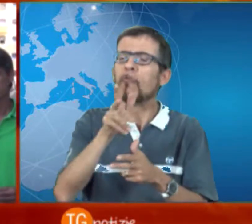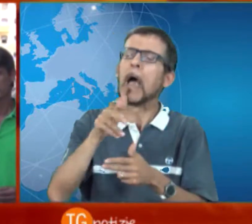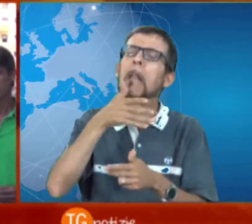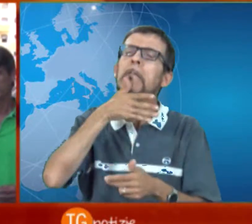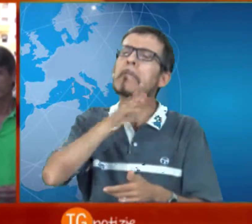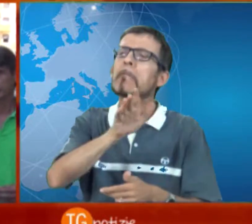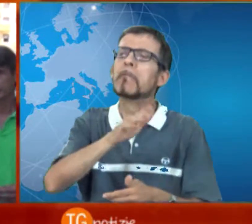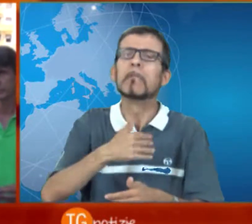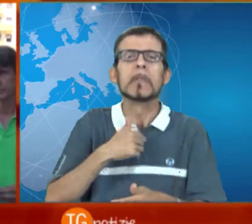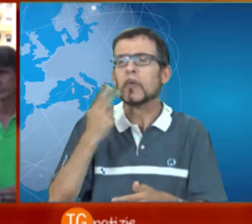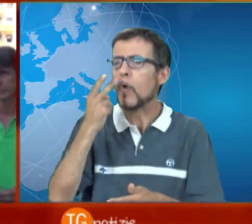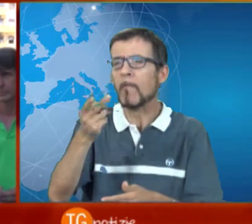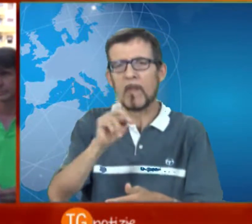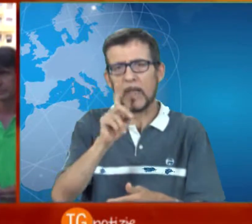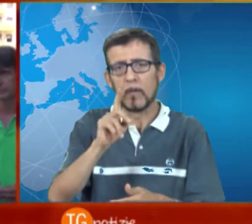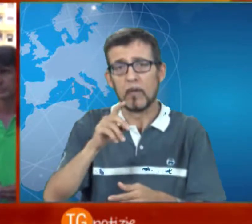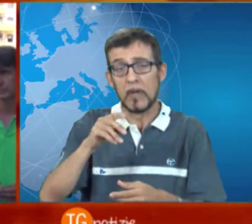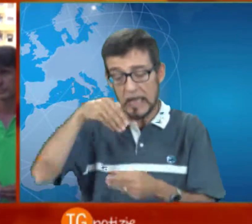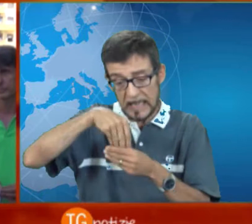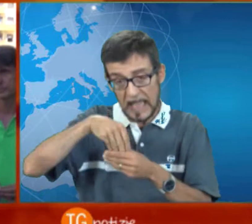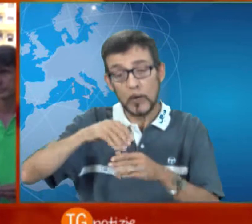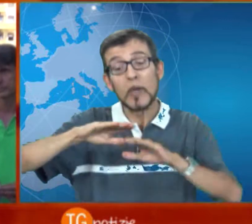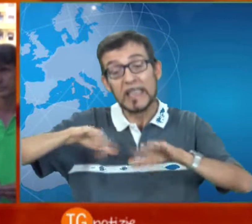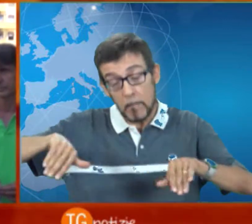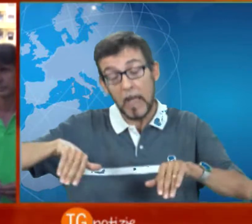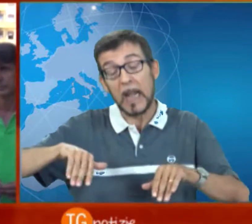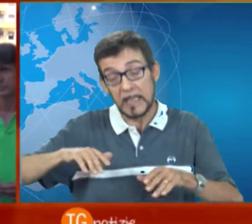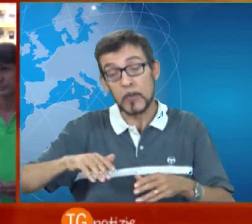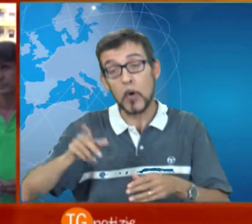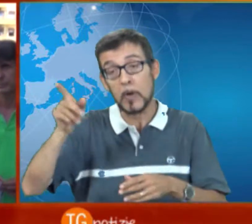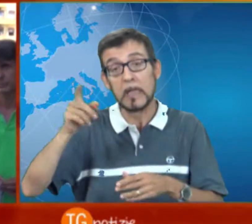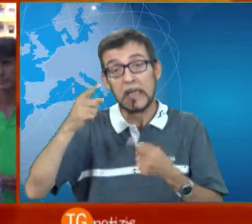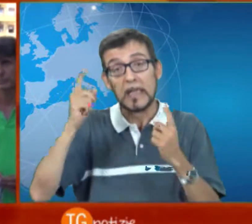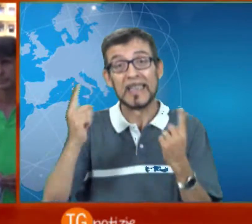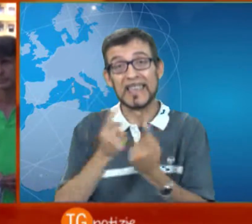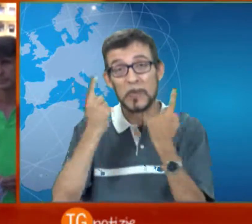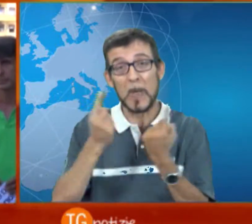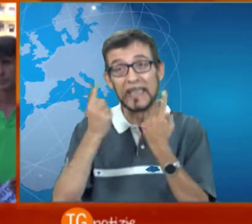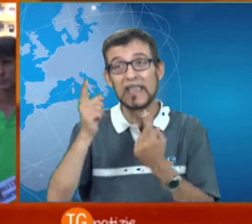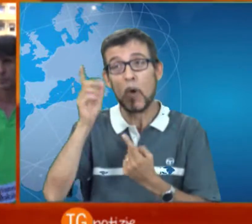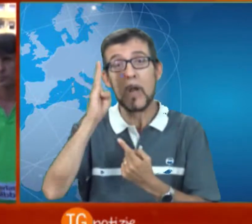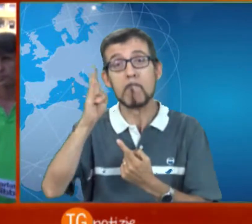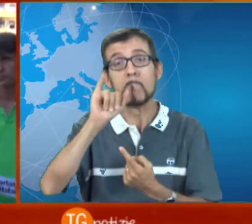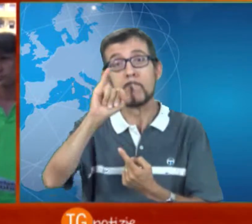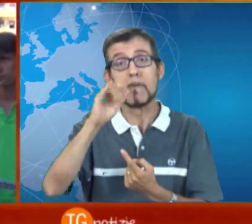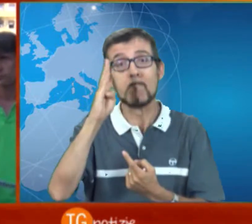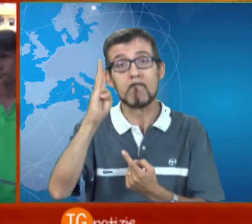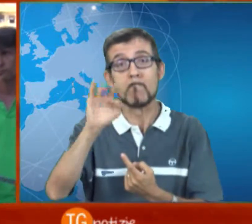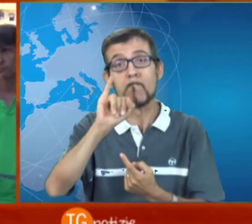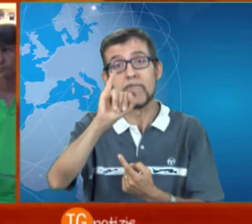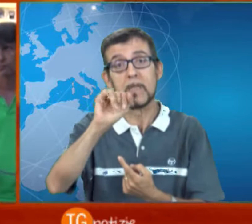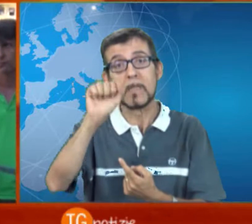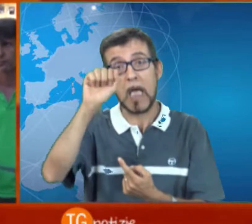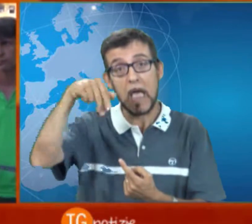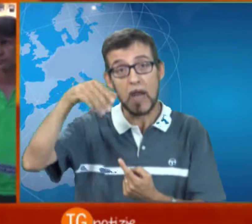manipolazione avviene sia all'interno delle separazioni che, come abbiamo potuto vedere nei casi di Bibiano, ma in tutta Italia, all'interno delle